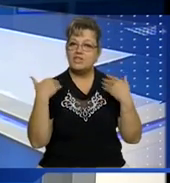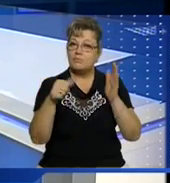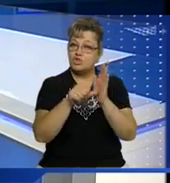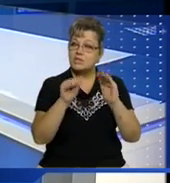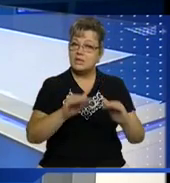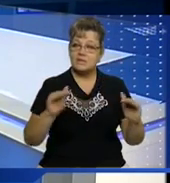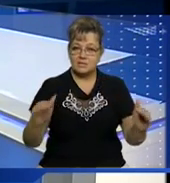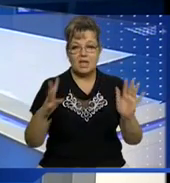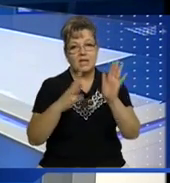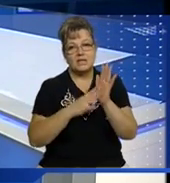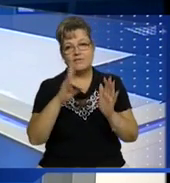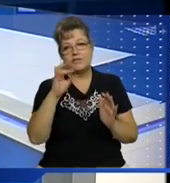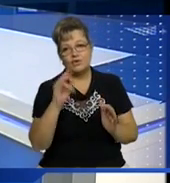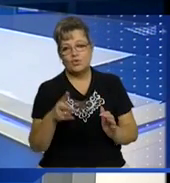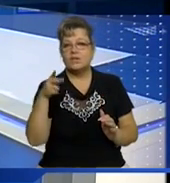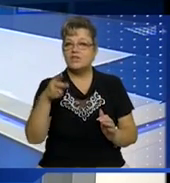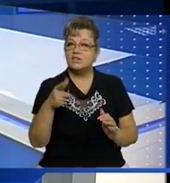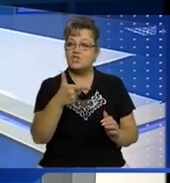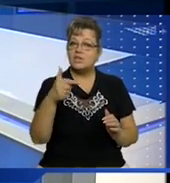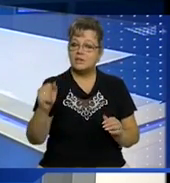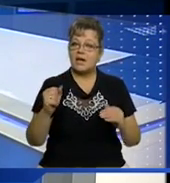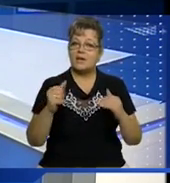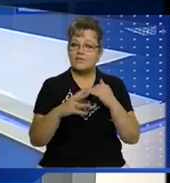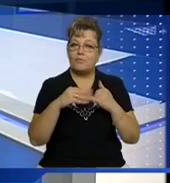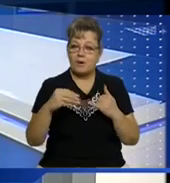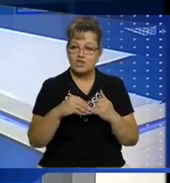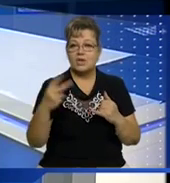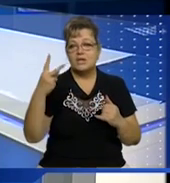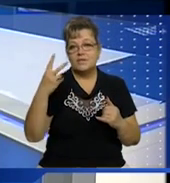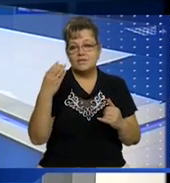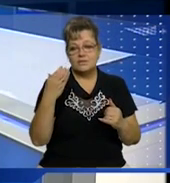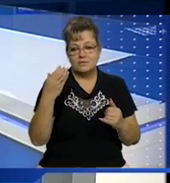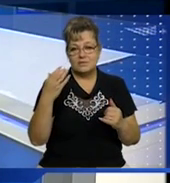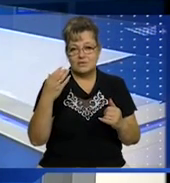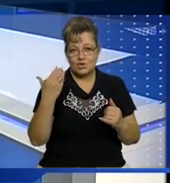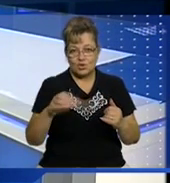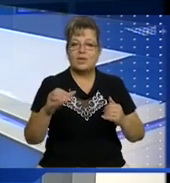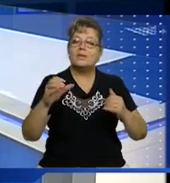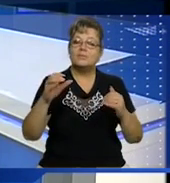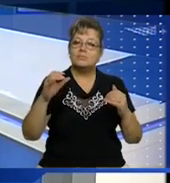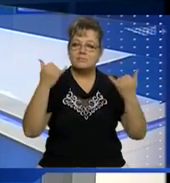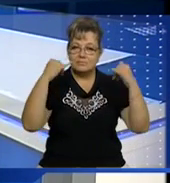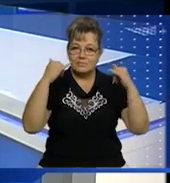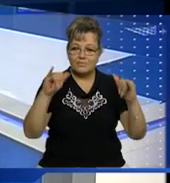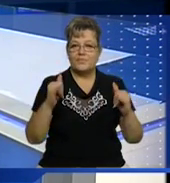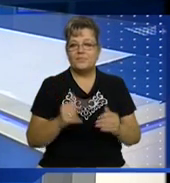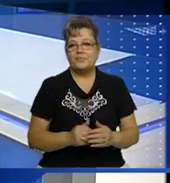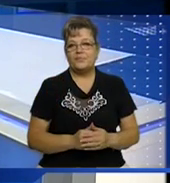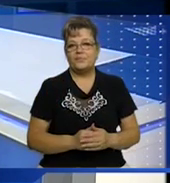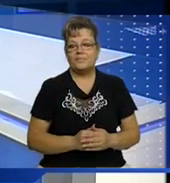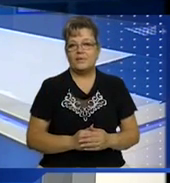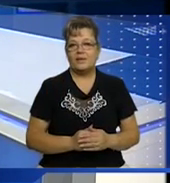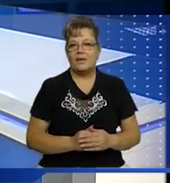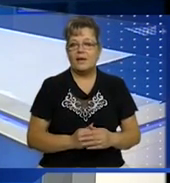Петровны. А еще за их плечами 6 детей, 9 внуков, 2000 гектаров пашни и почти 200 голов крупного рогатого